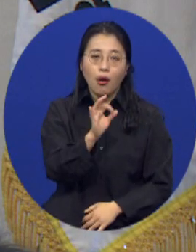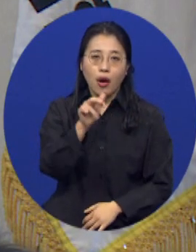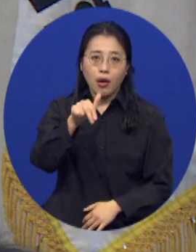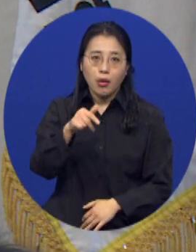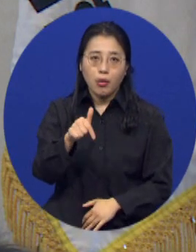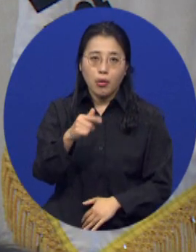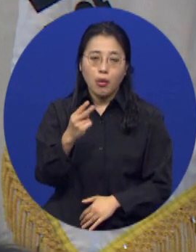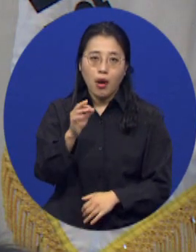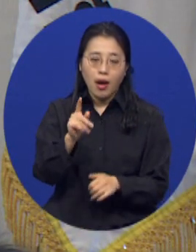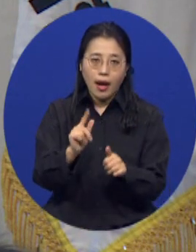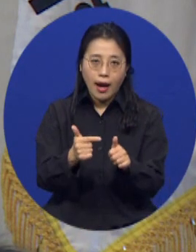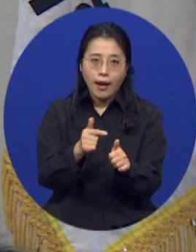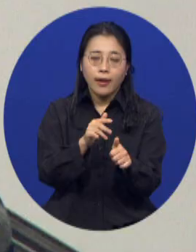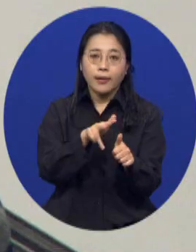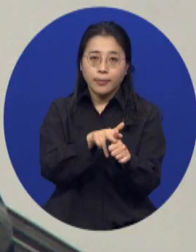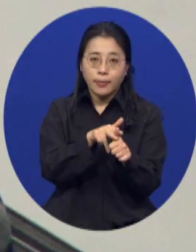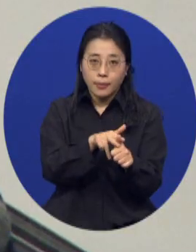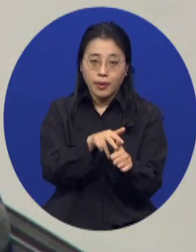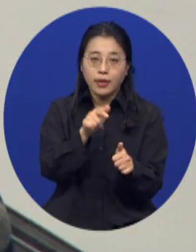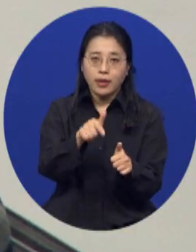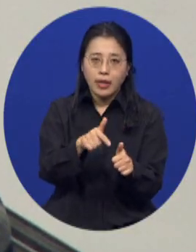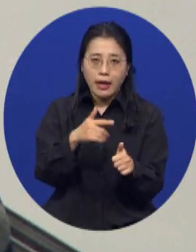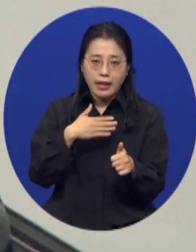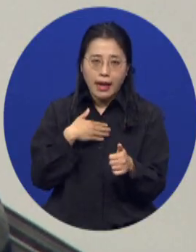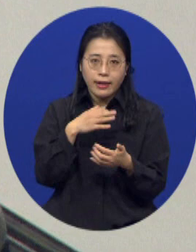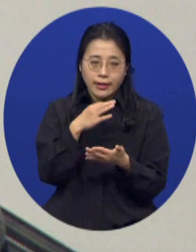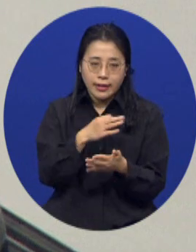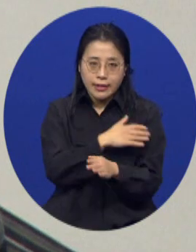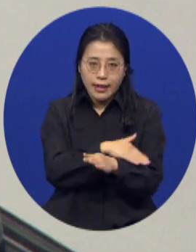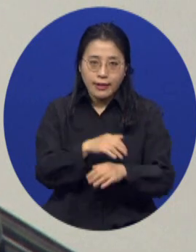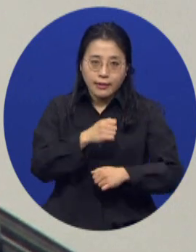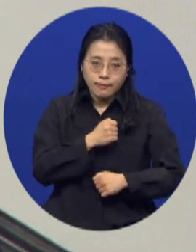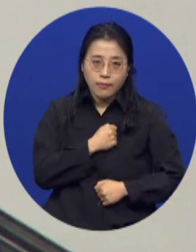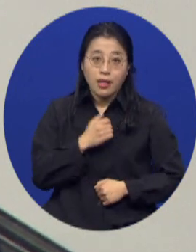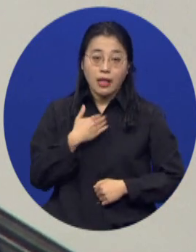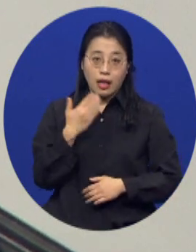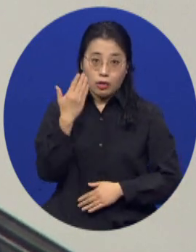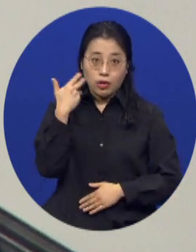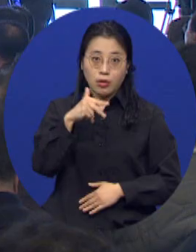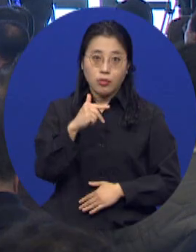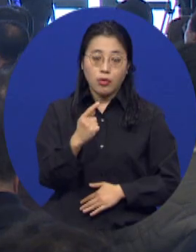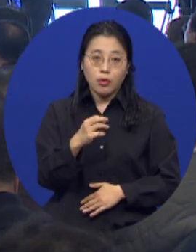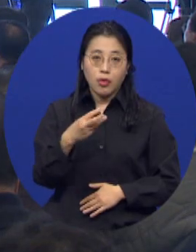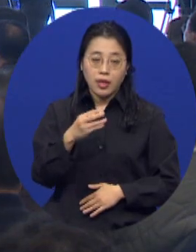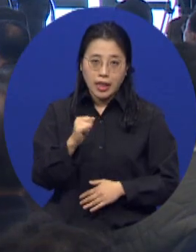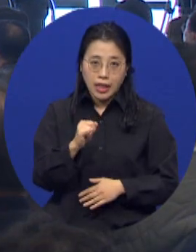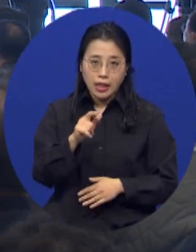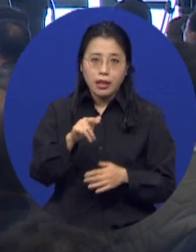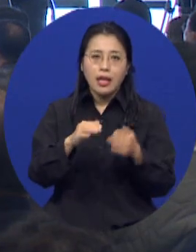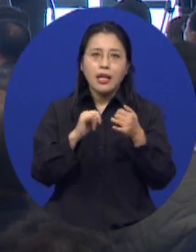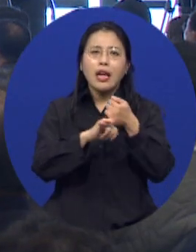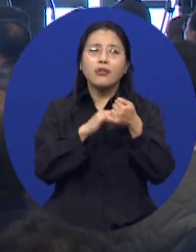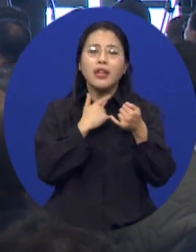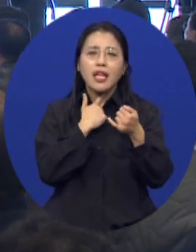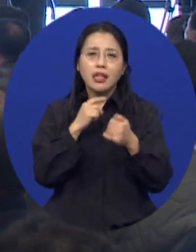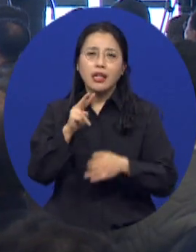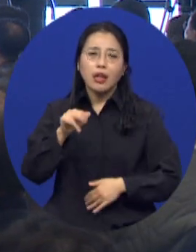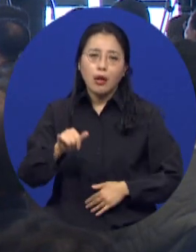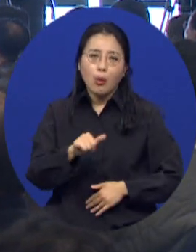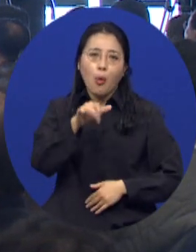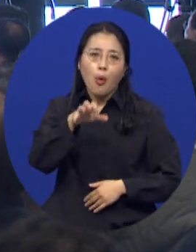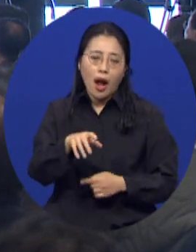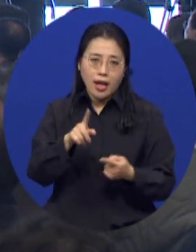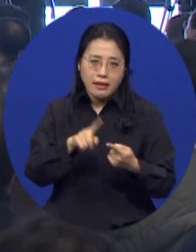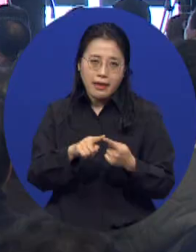정통 보수의 가치를 지키겠다며 자신이 총리 시절 추진했던 제주 제2공항 문제를 조속히 매듭 짓는